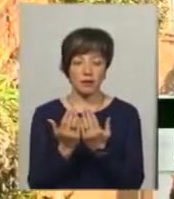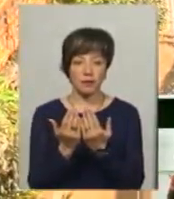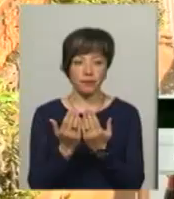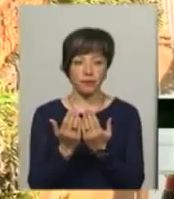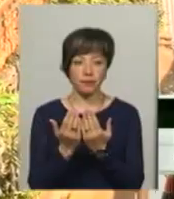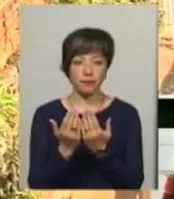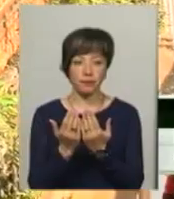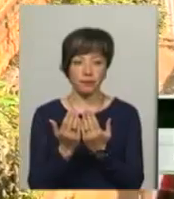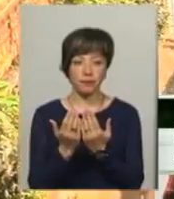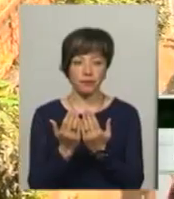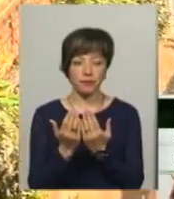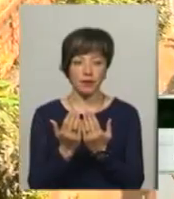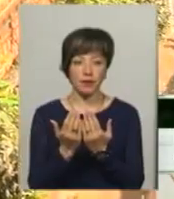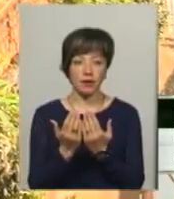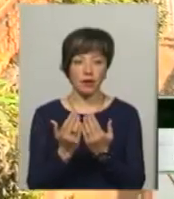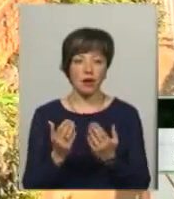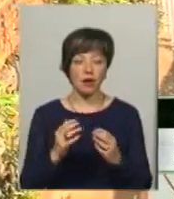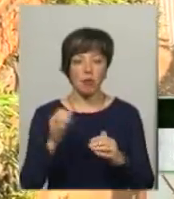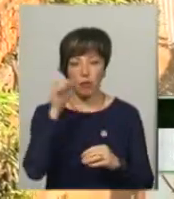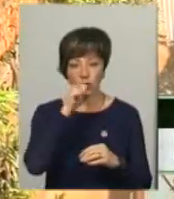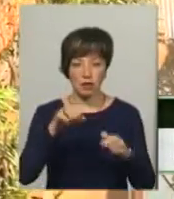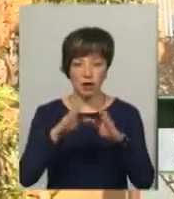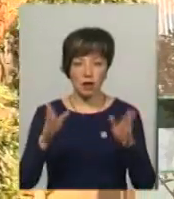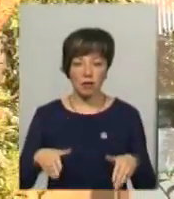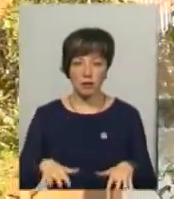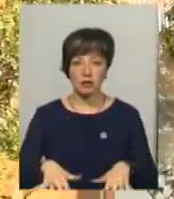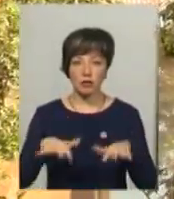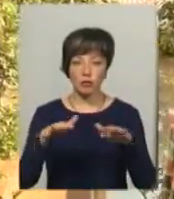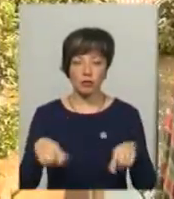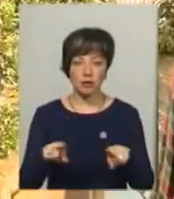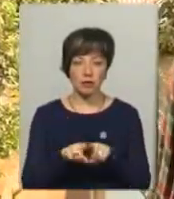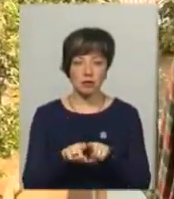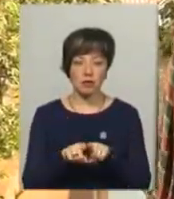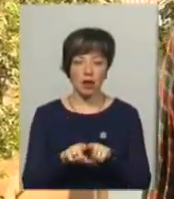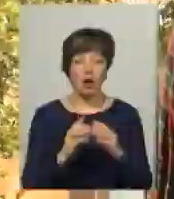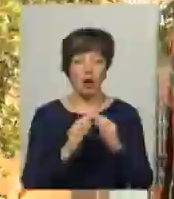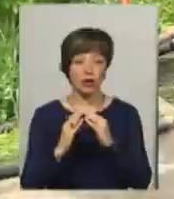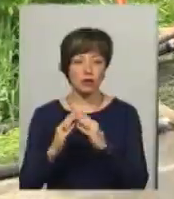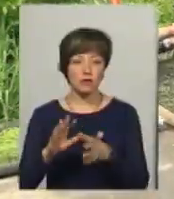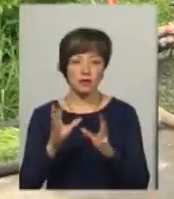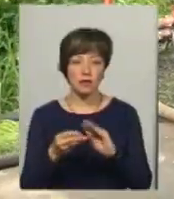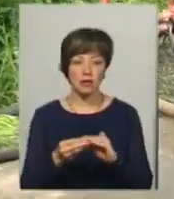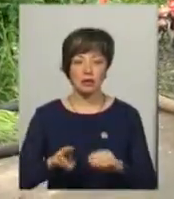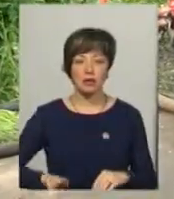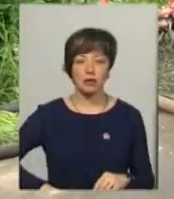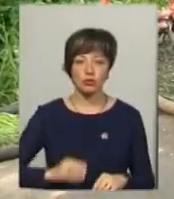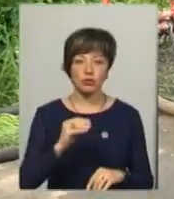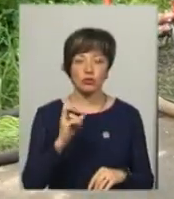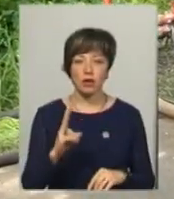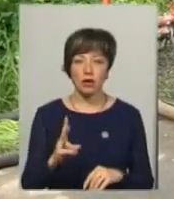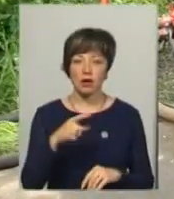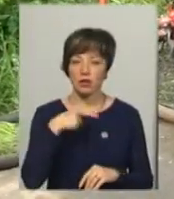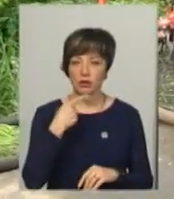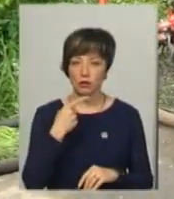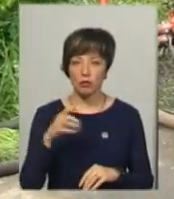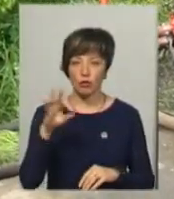морозильна камера, воно теж затоплена. В гаражі, взагалі. Директор ЖЕКО Владислав Корнічук